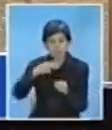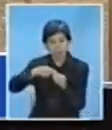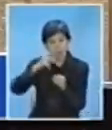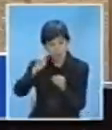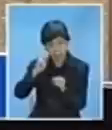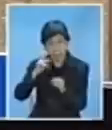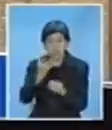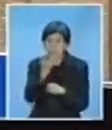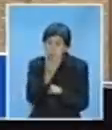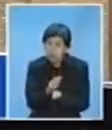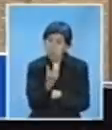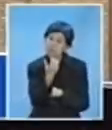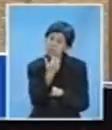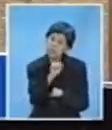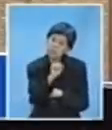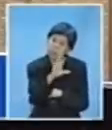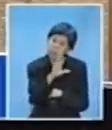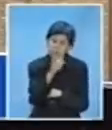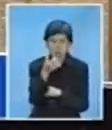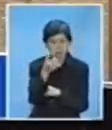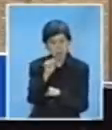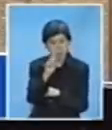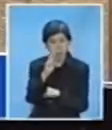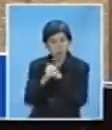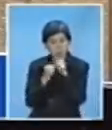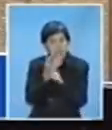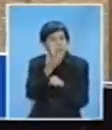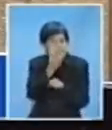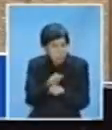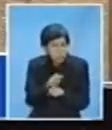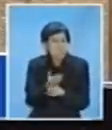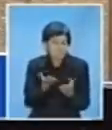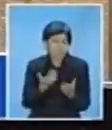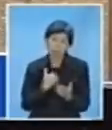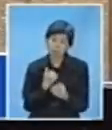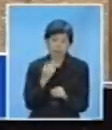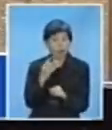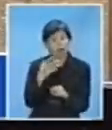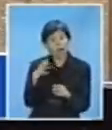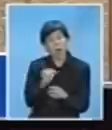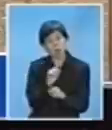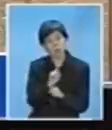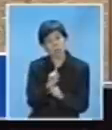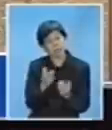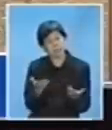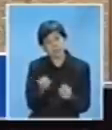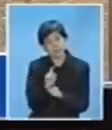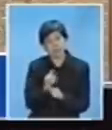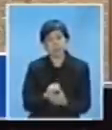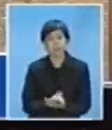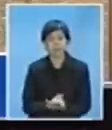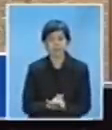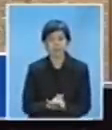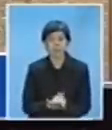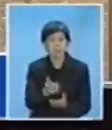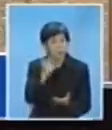ช้อยู่เหลือแค่15-16ปีเท่านั้นแล้วผมถามว่าเราจะเอาที่ไหนมาใช้ครับหลังจากนี้